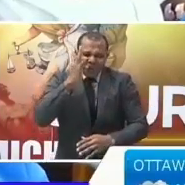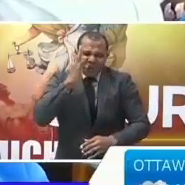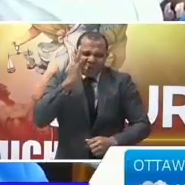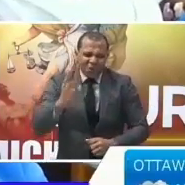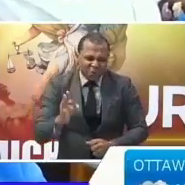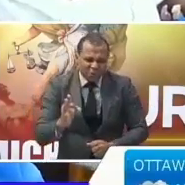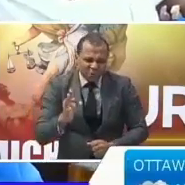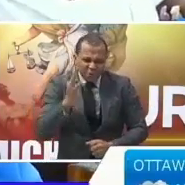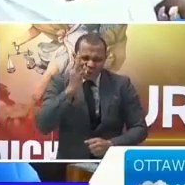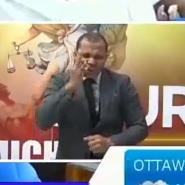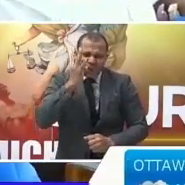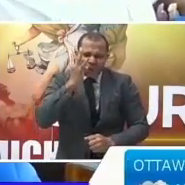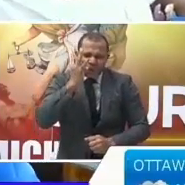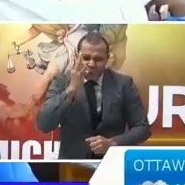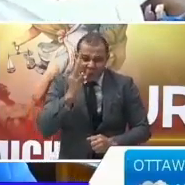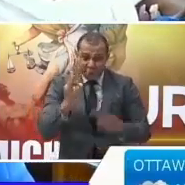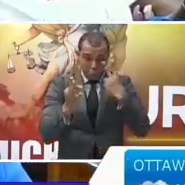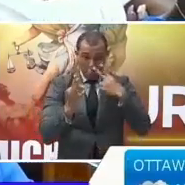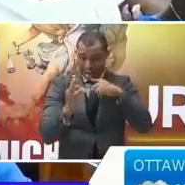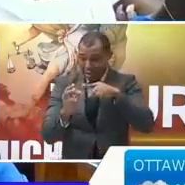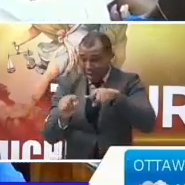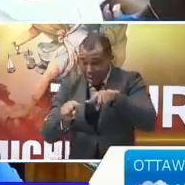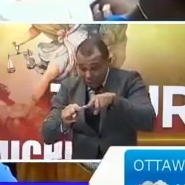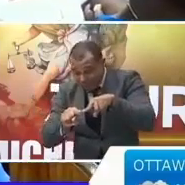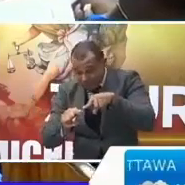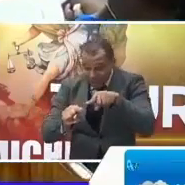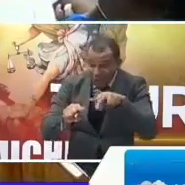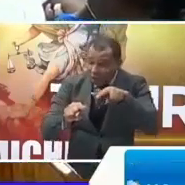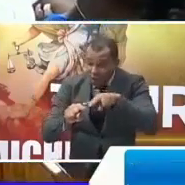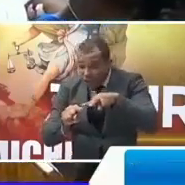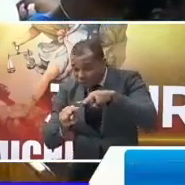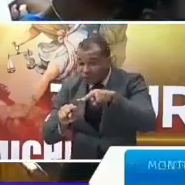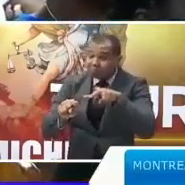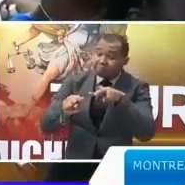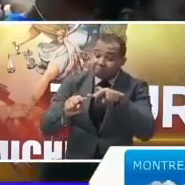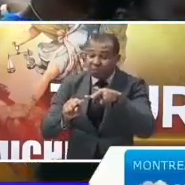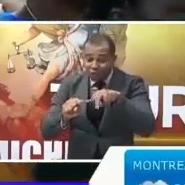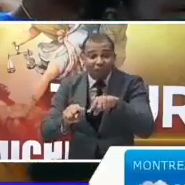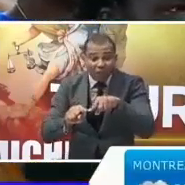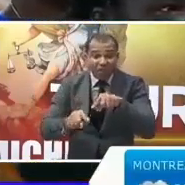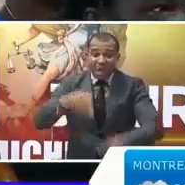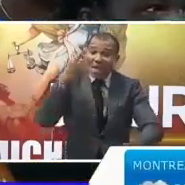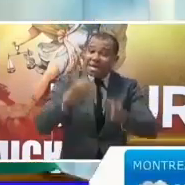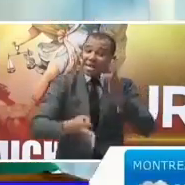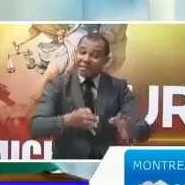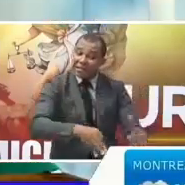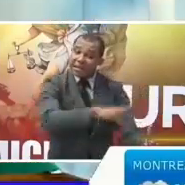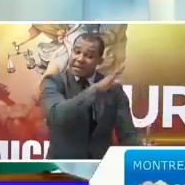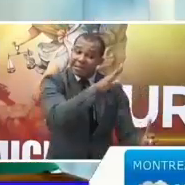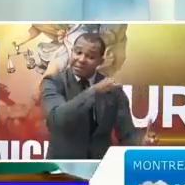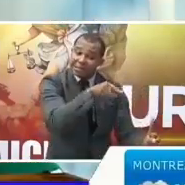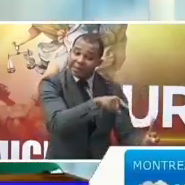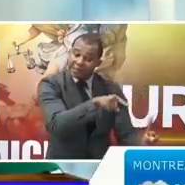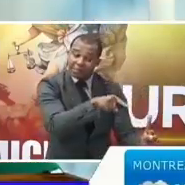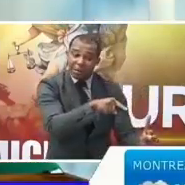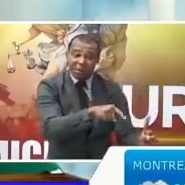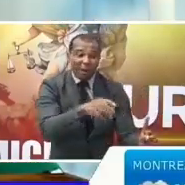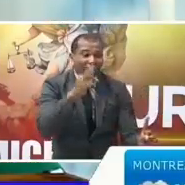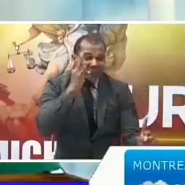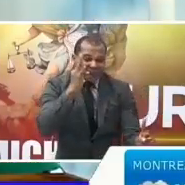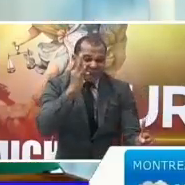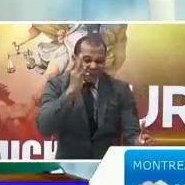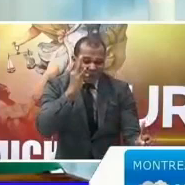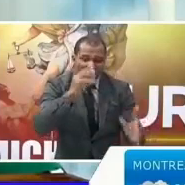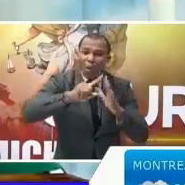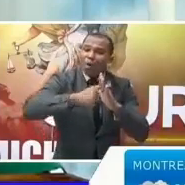également couleur droit Timon ou a vérifier c'est comme ça par delà l'école ou continue éducation